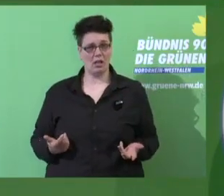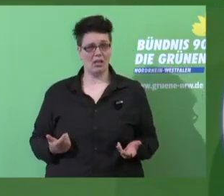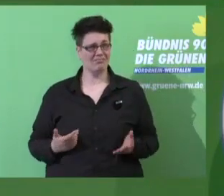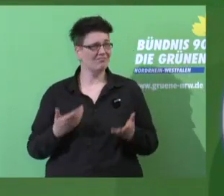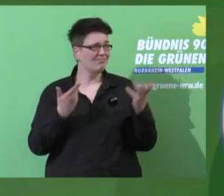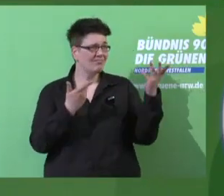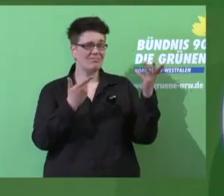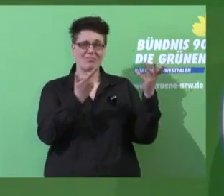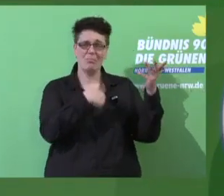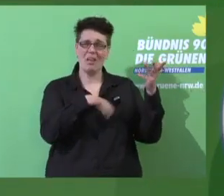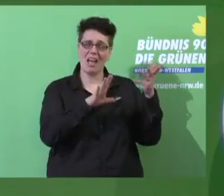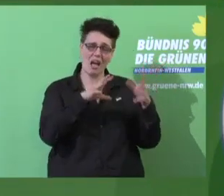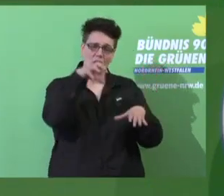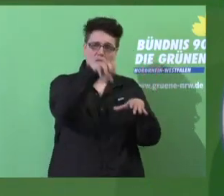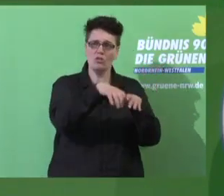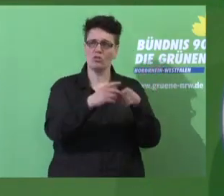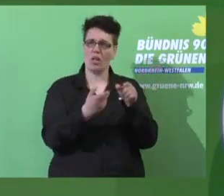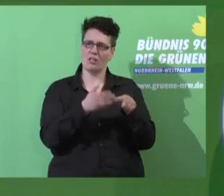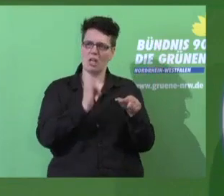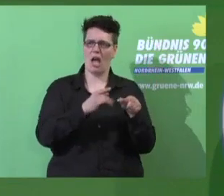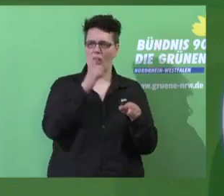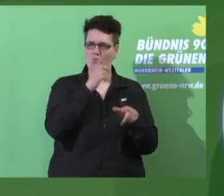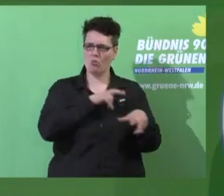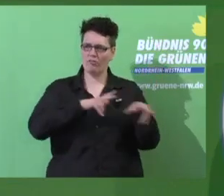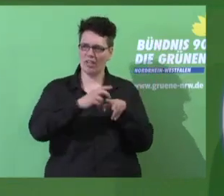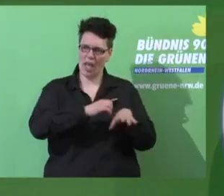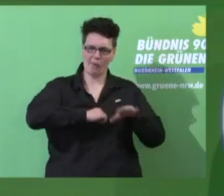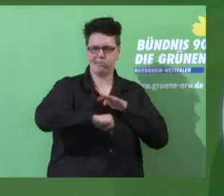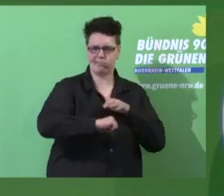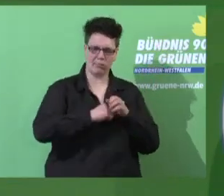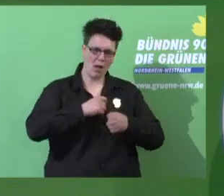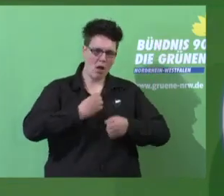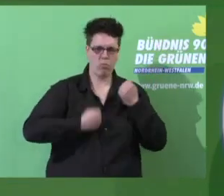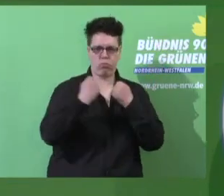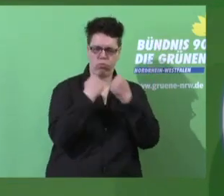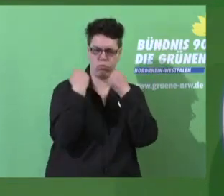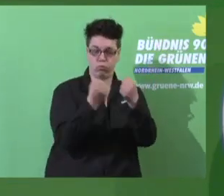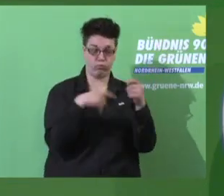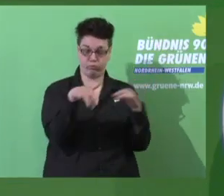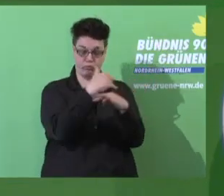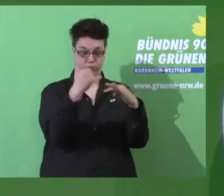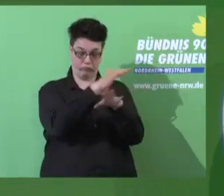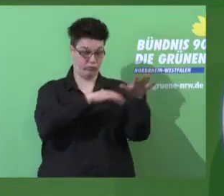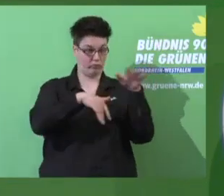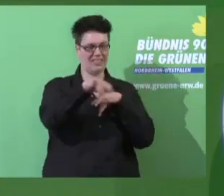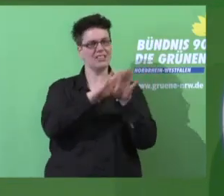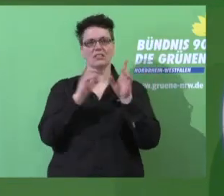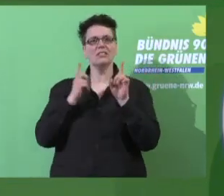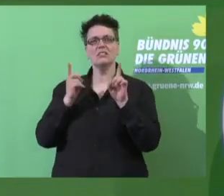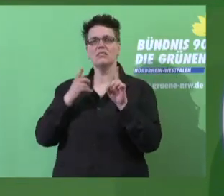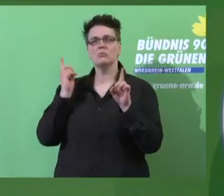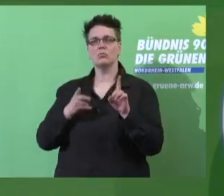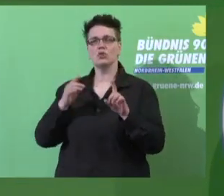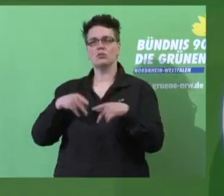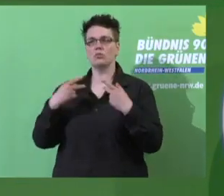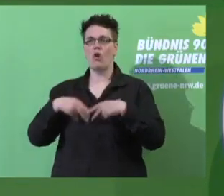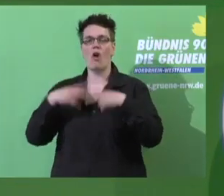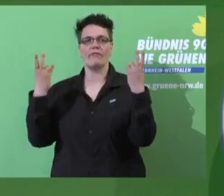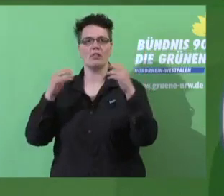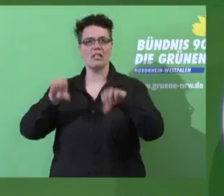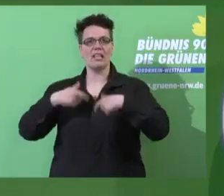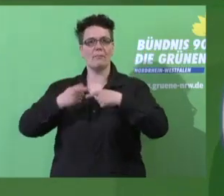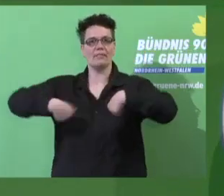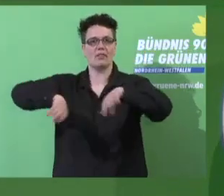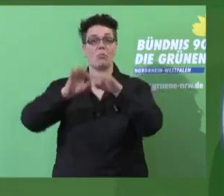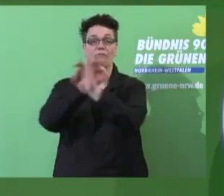nur Durchgangsraum ist, sondern will man eine Stadt haben, wo auch der öffentliche Raum Lebensraum für alle ist, und zwar gleichberechtigter Lebensraum für alle ist,